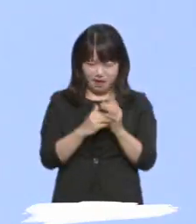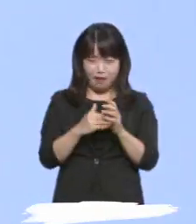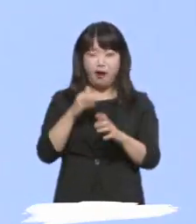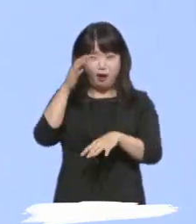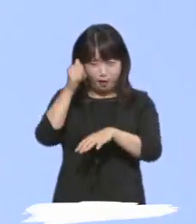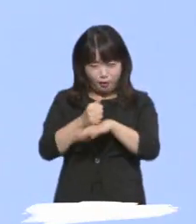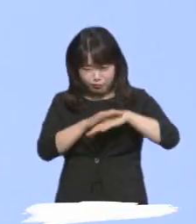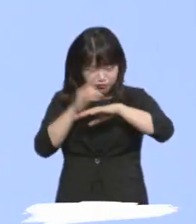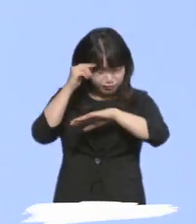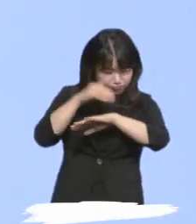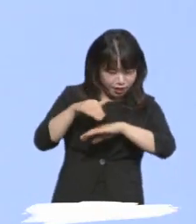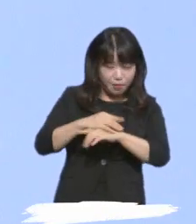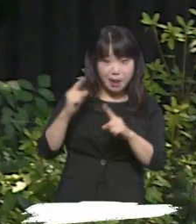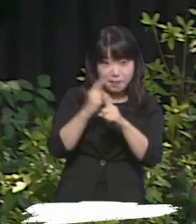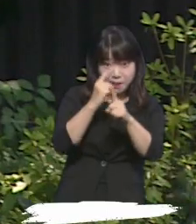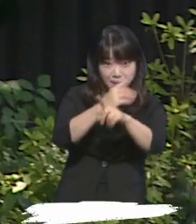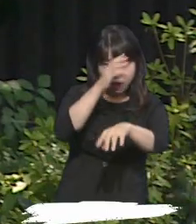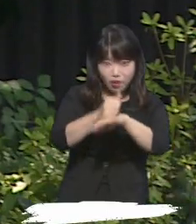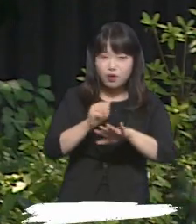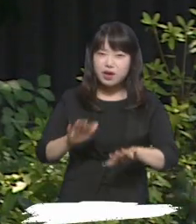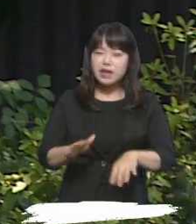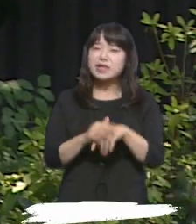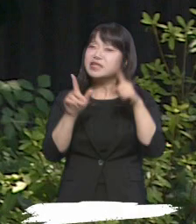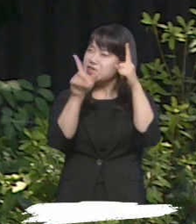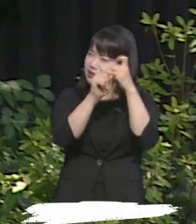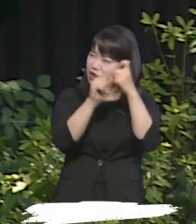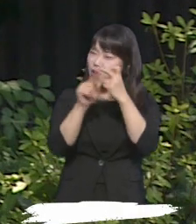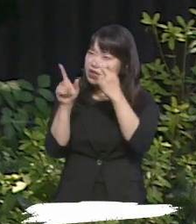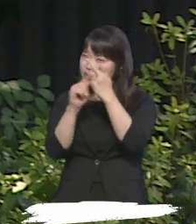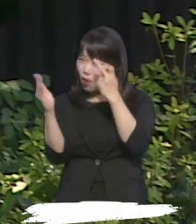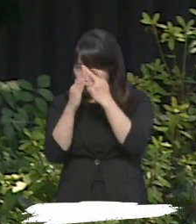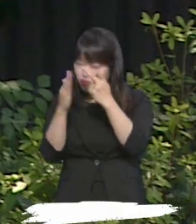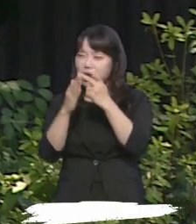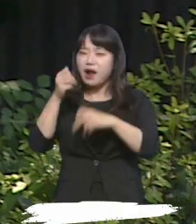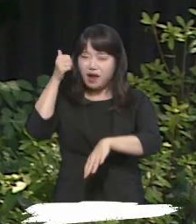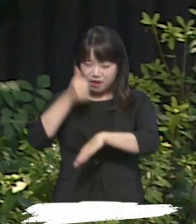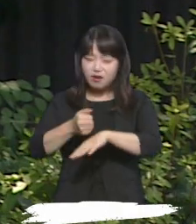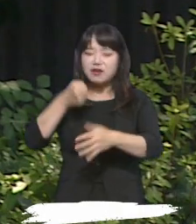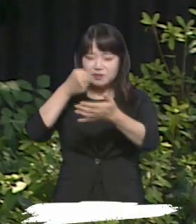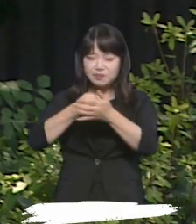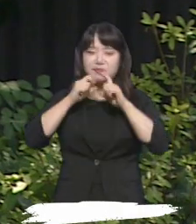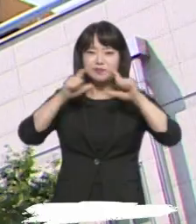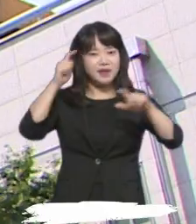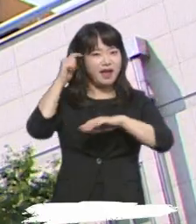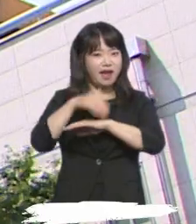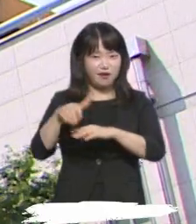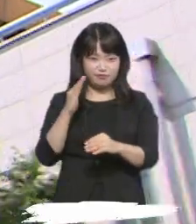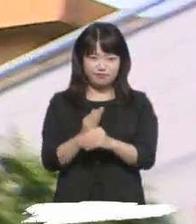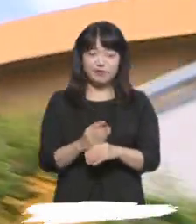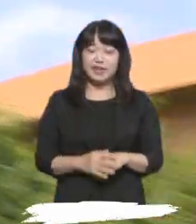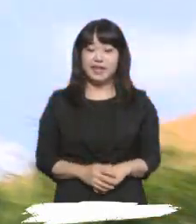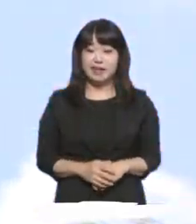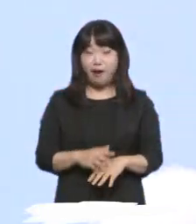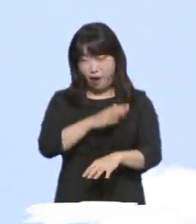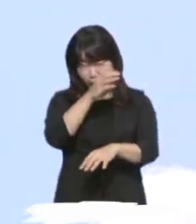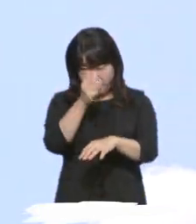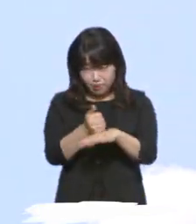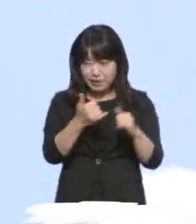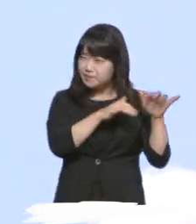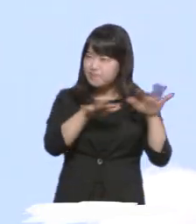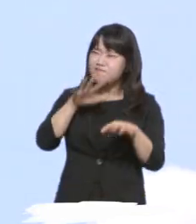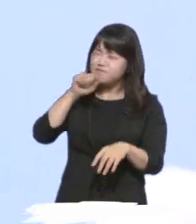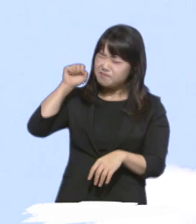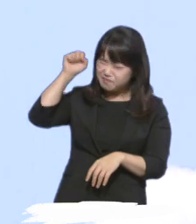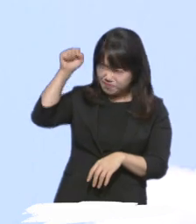등의 행정적 절차를 이르면 11월이나 12월에 추진한다는 계획입니다. 이에 따라 주민 반대